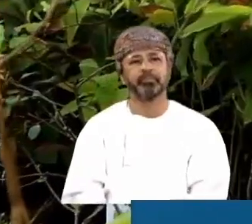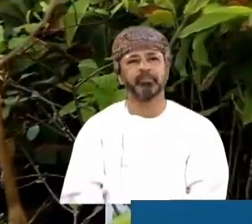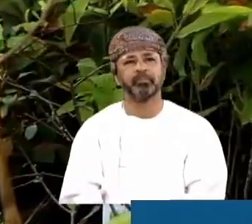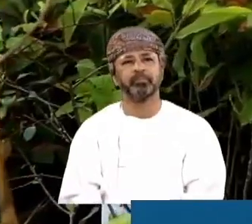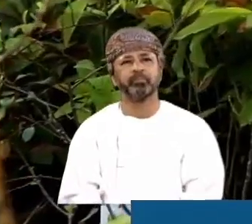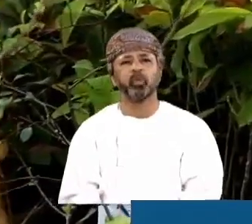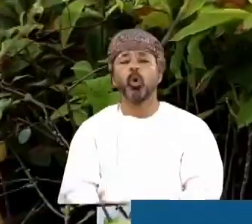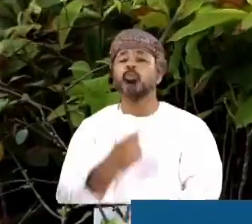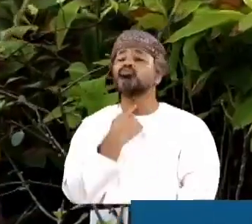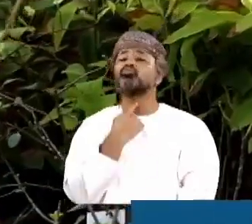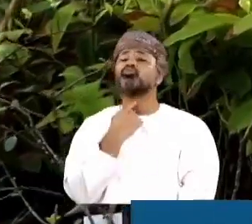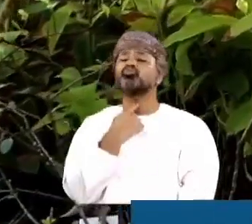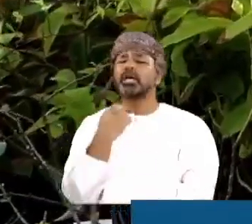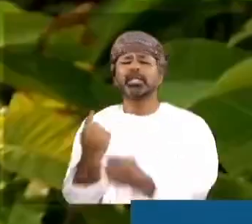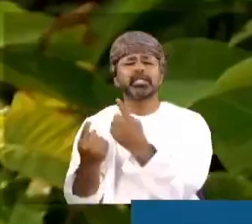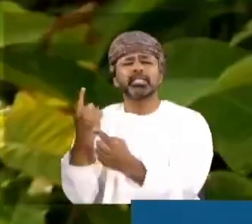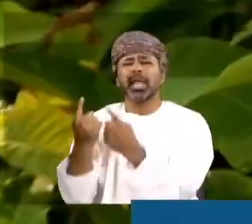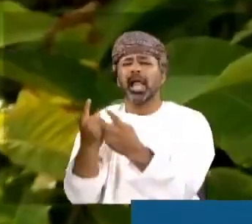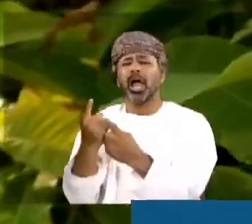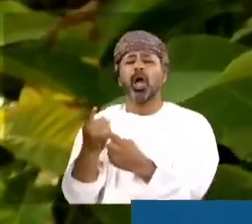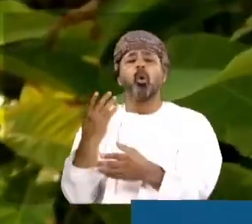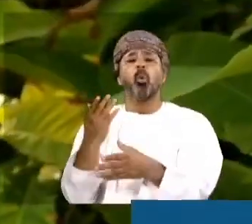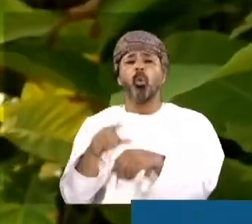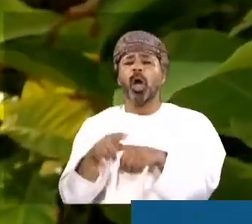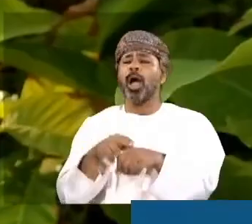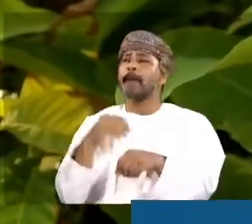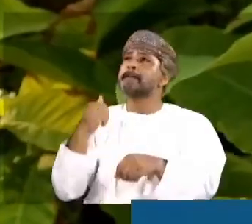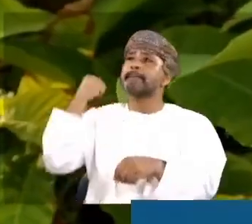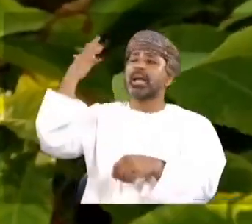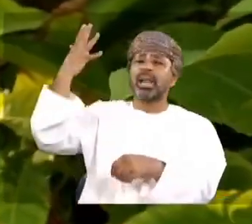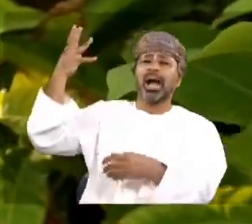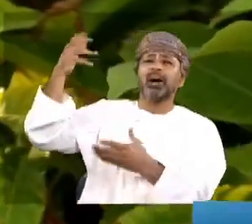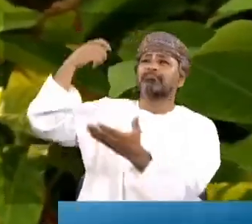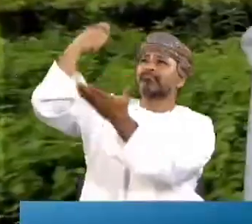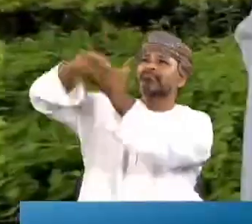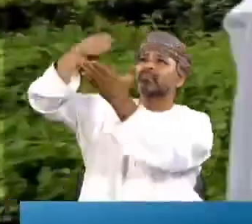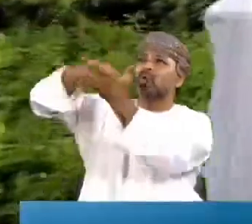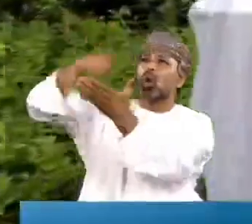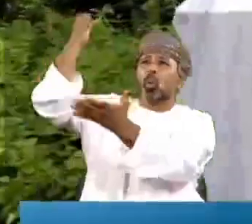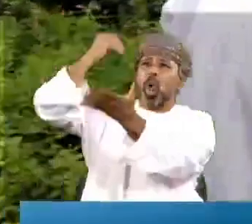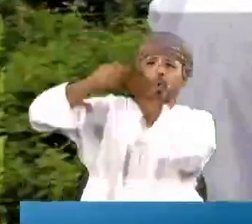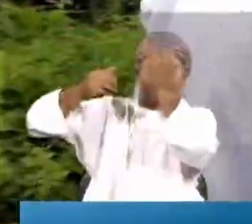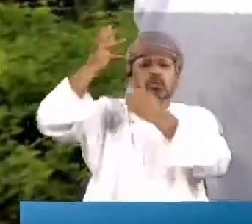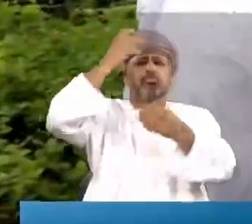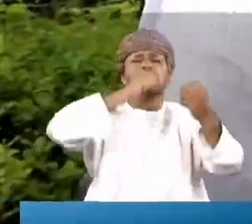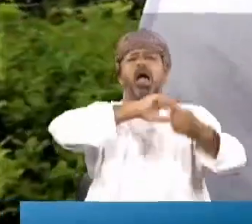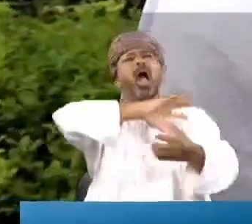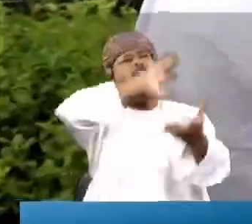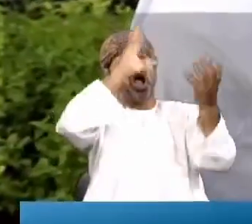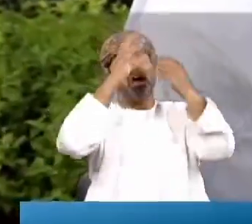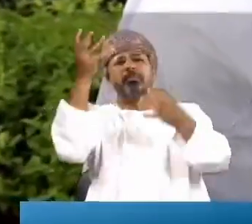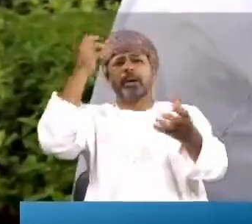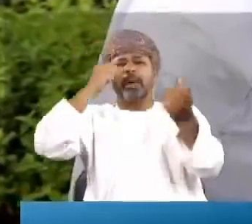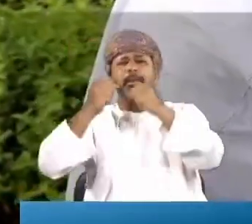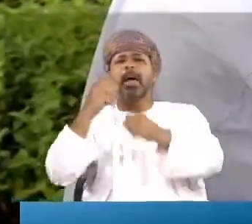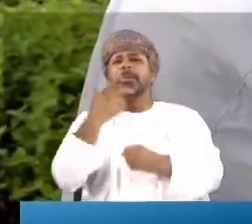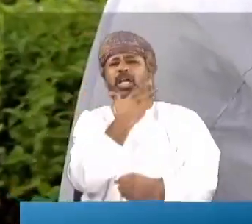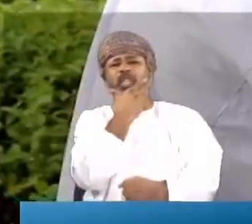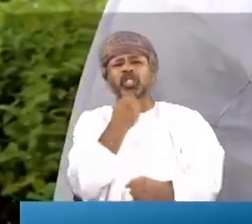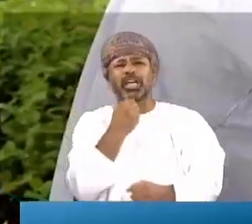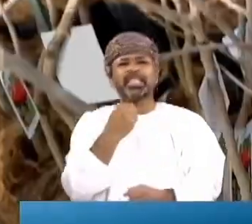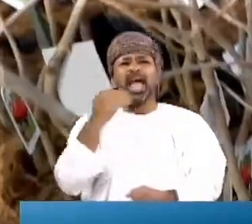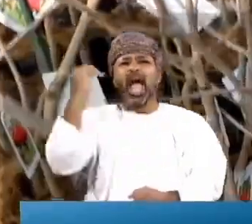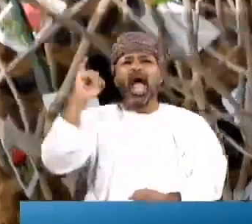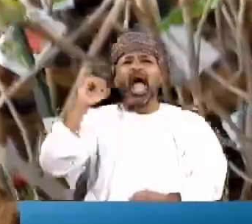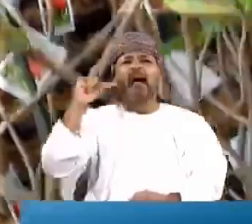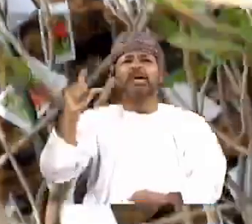من هواية في الزراعة إلى مهنة توريد الشتلات الزراعية من مختلف دول العالم، الوالد حمد بن حمود